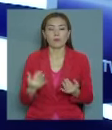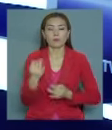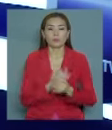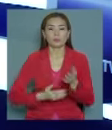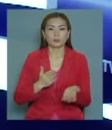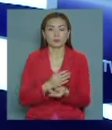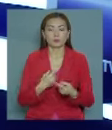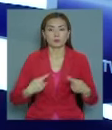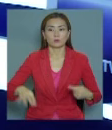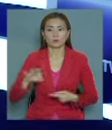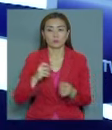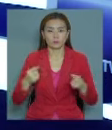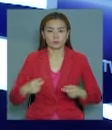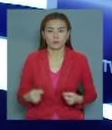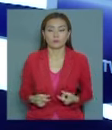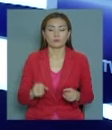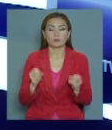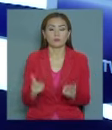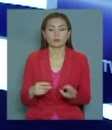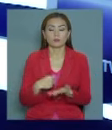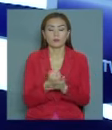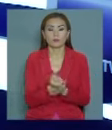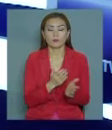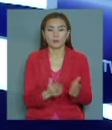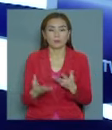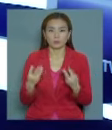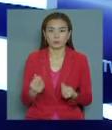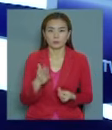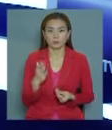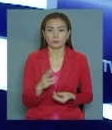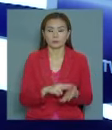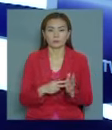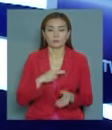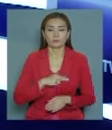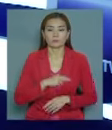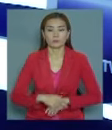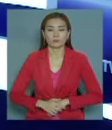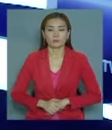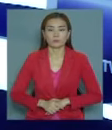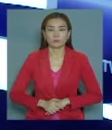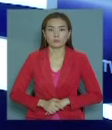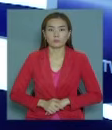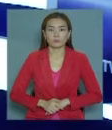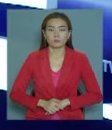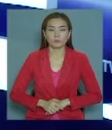обсуждены ряд вопросов в соответствии со специально утвержденной повесткой дня и планом работы. Далее в сюжете.